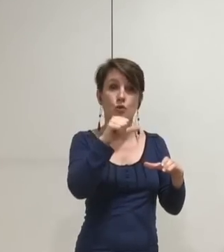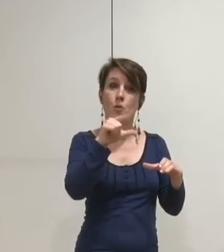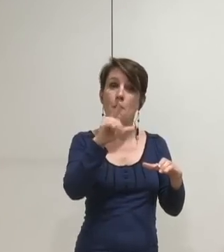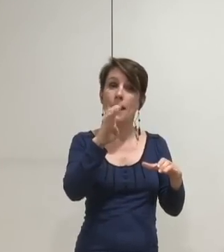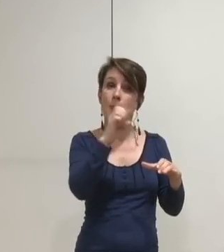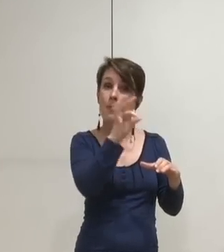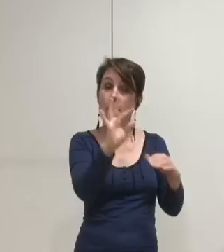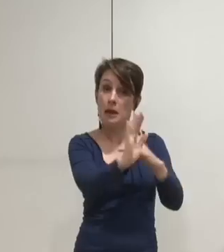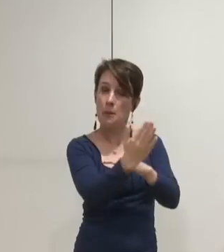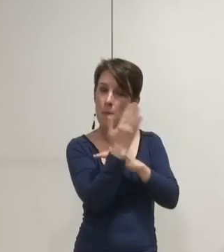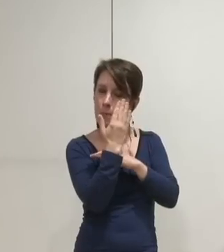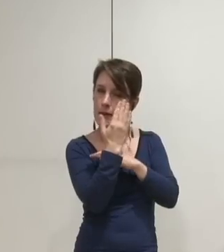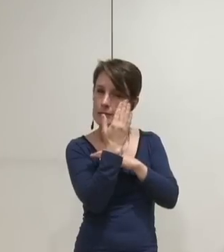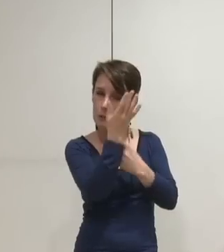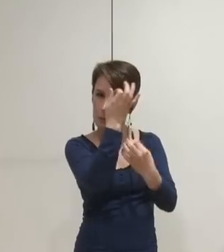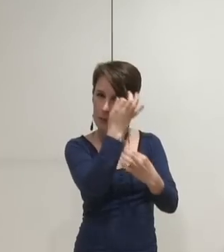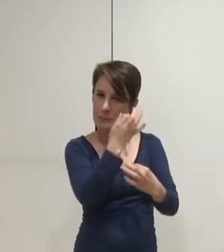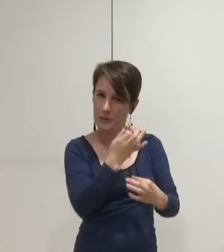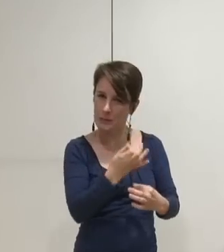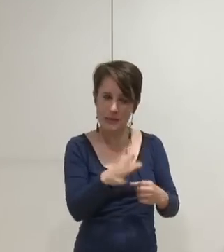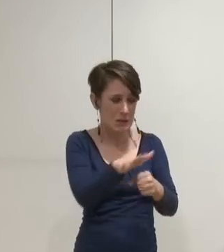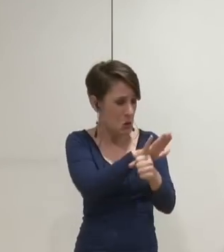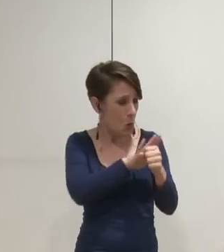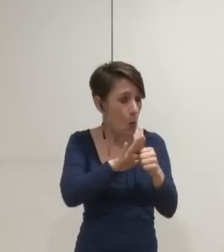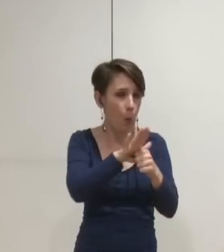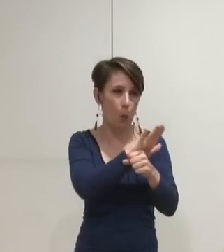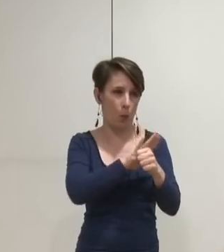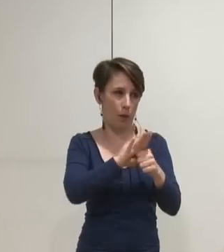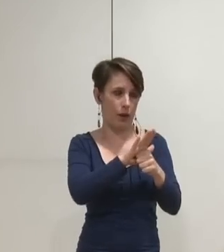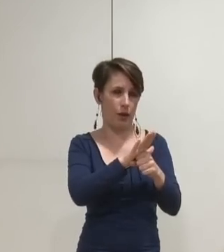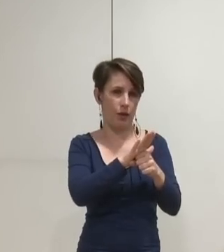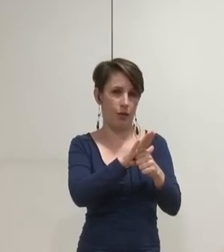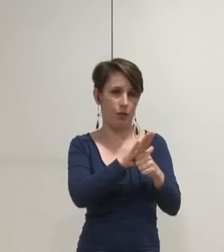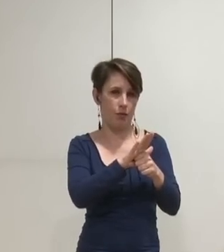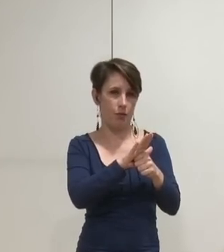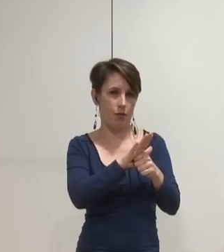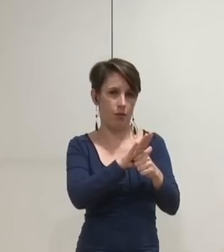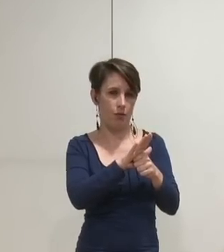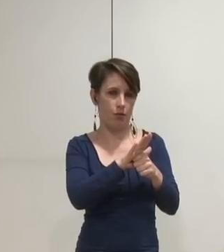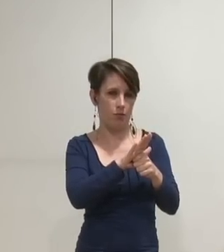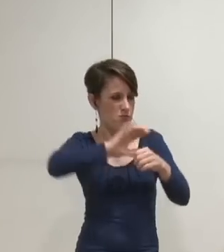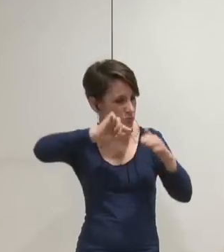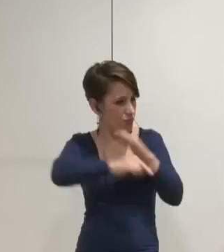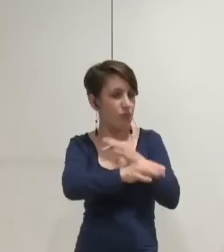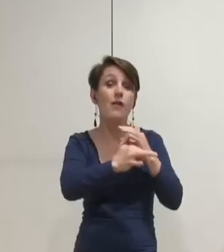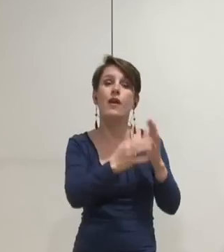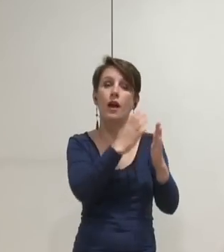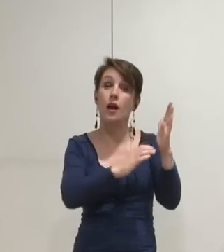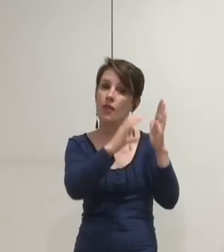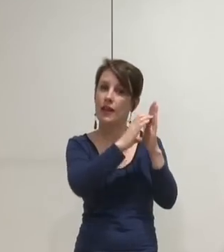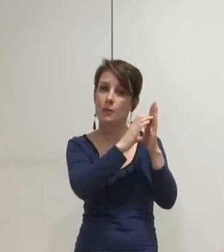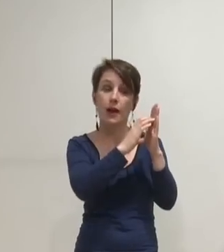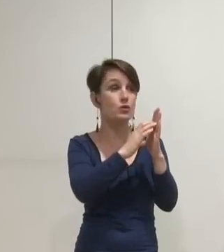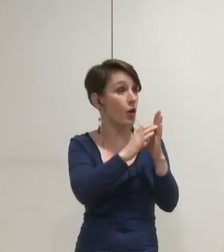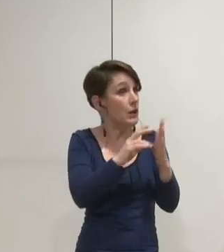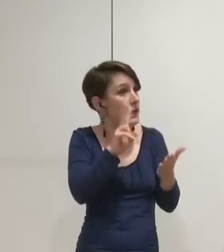précise détaillée complète sur cette délibération et donc comme